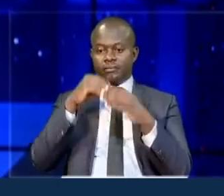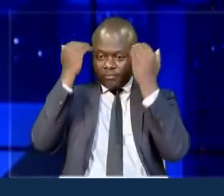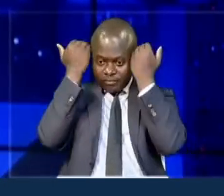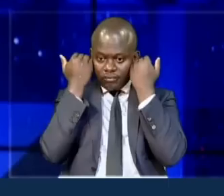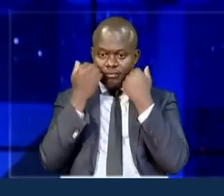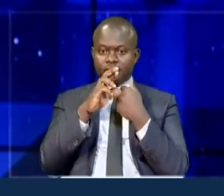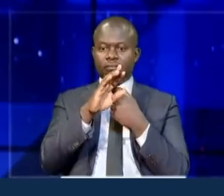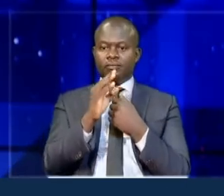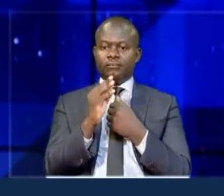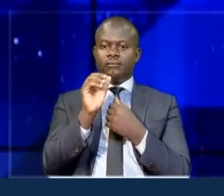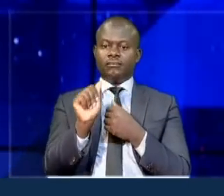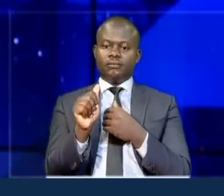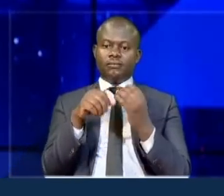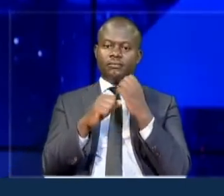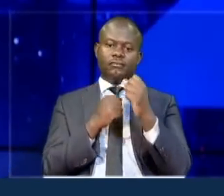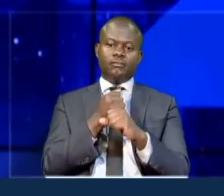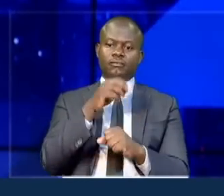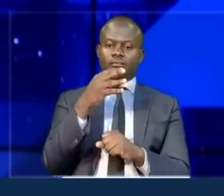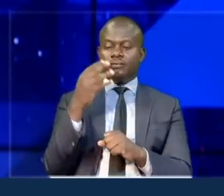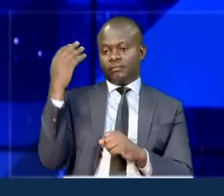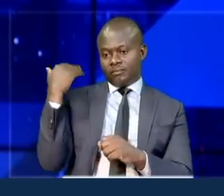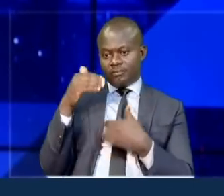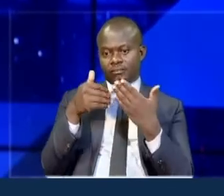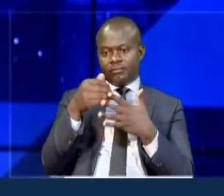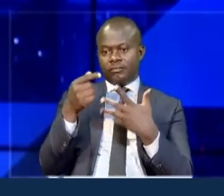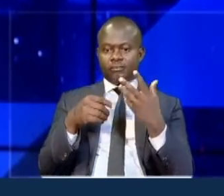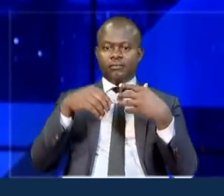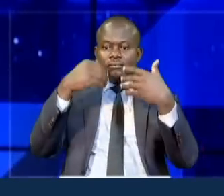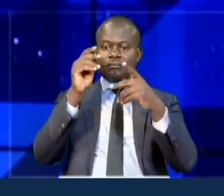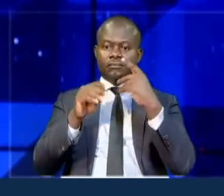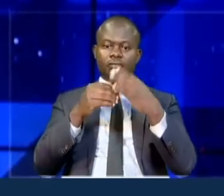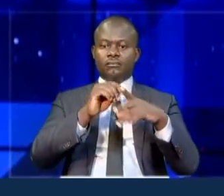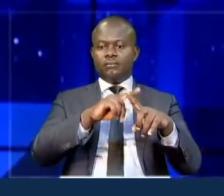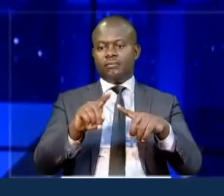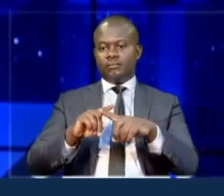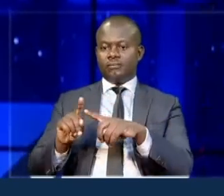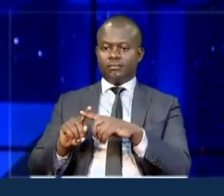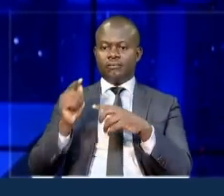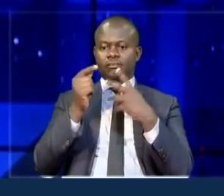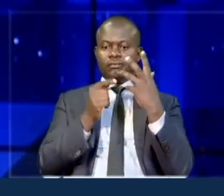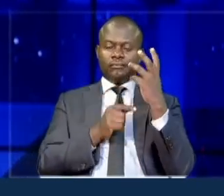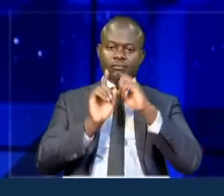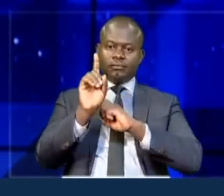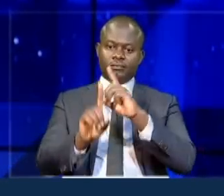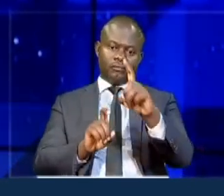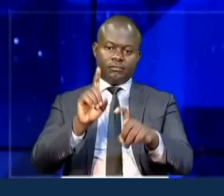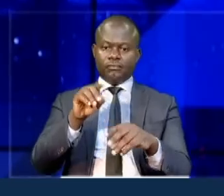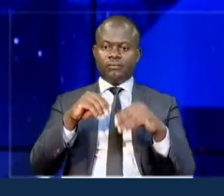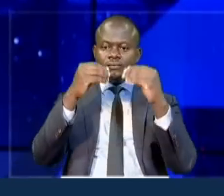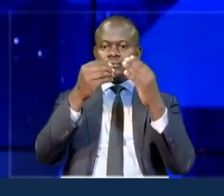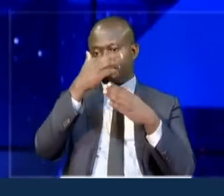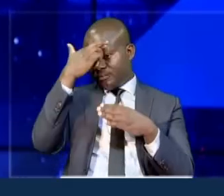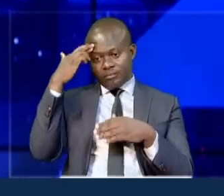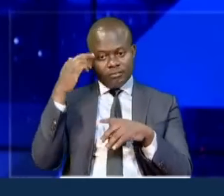butabera RFI mu myaka inishize ibiro bikaba byaratanzwe n'abantu b'ingeri zitandukanye ibiro ibi bizamini bitangwa ku